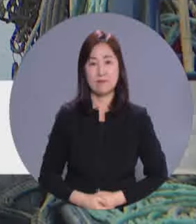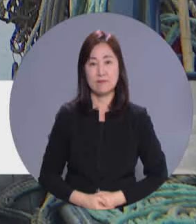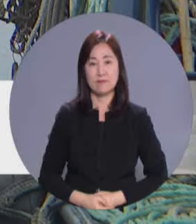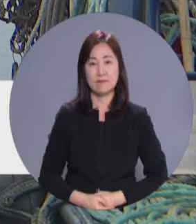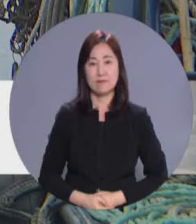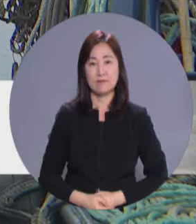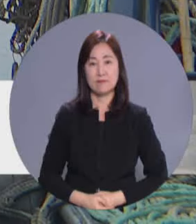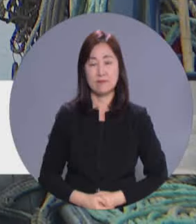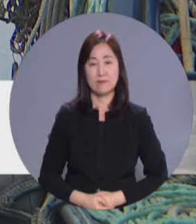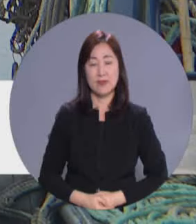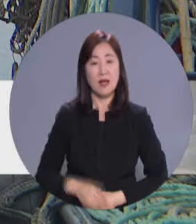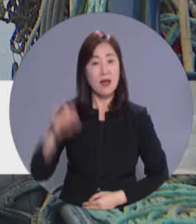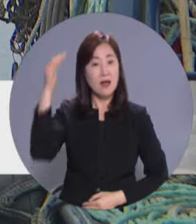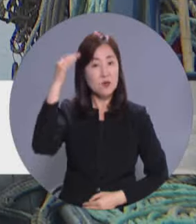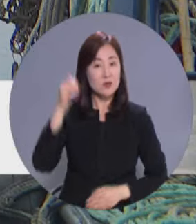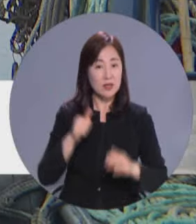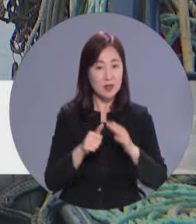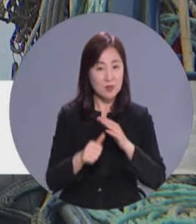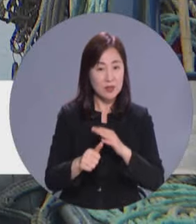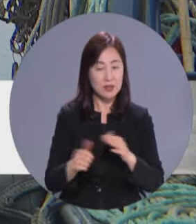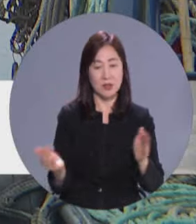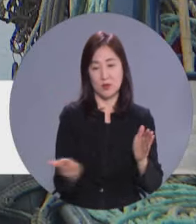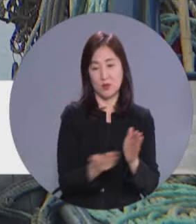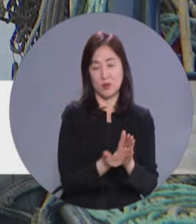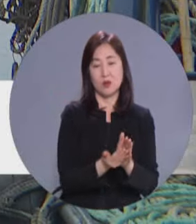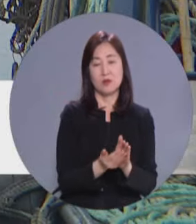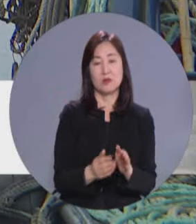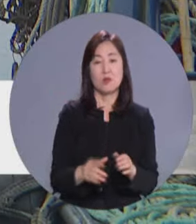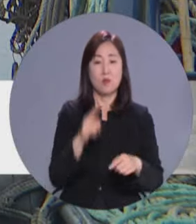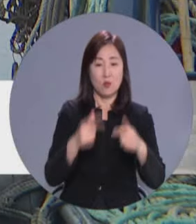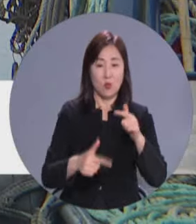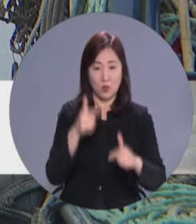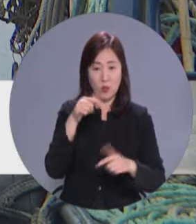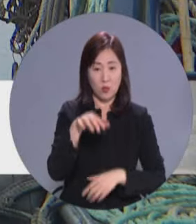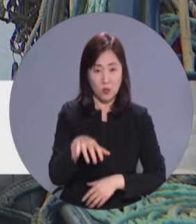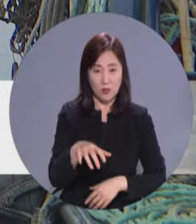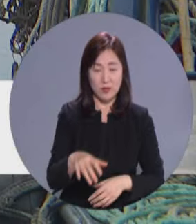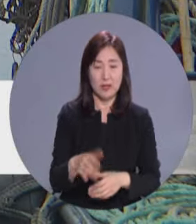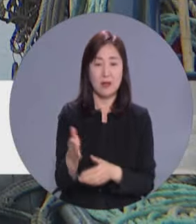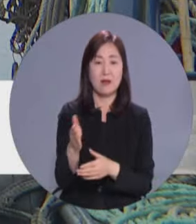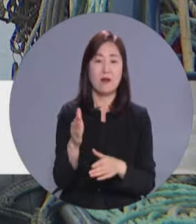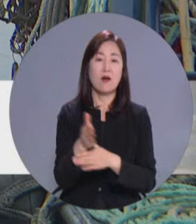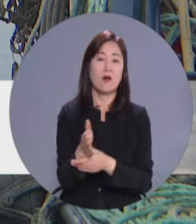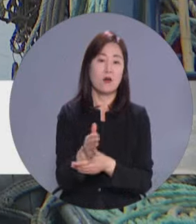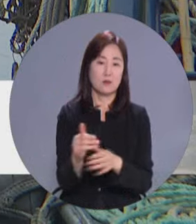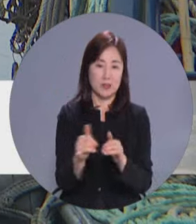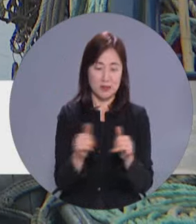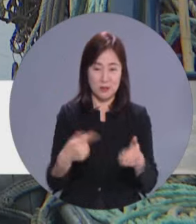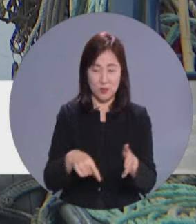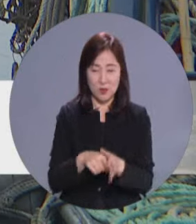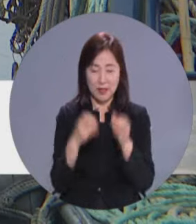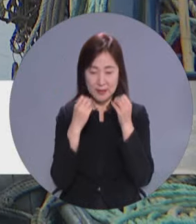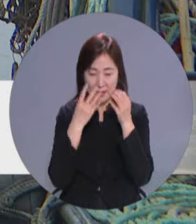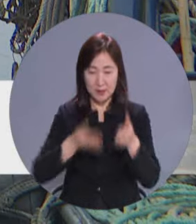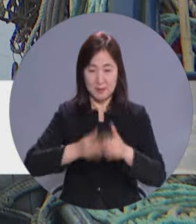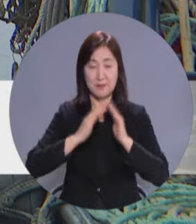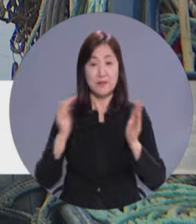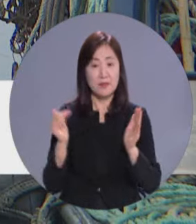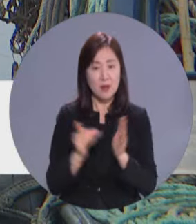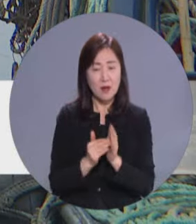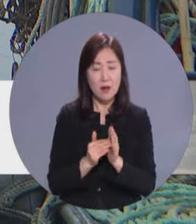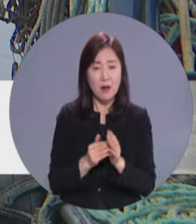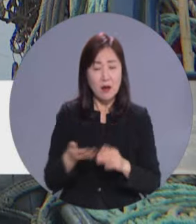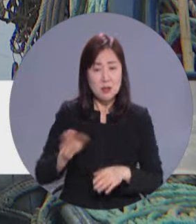있습니다 우리나라의 대표적 한구 도시 목포에 어민들을 위한 부두가 새롭게 지어졌습니다 그런데 이곳에